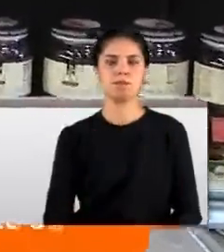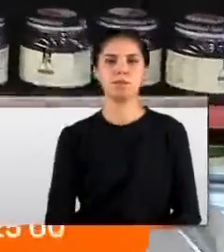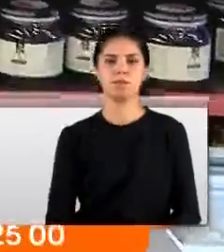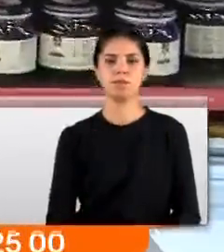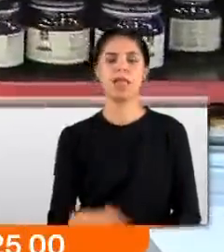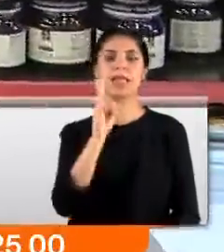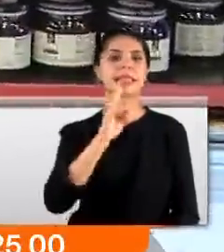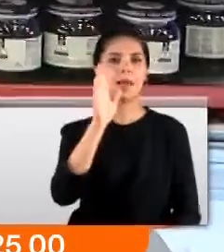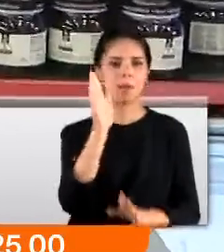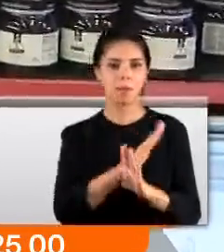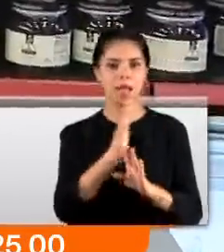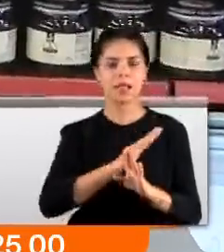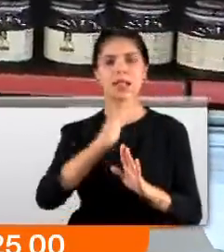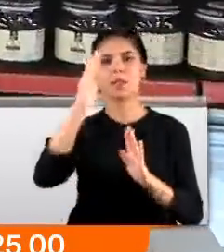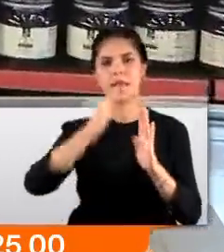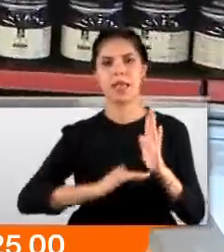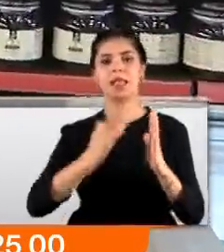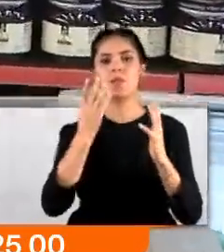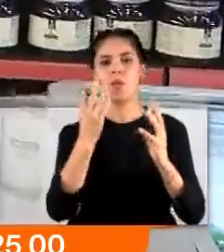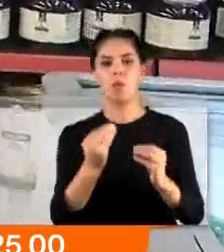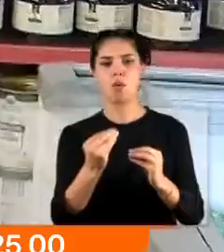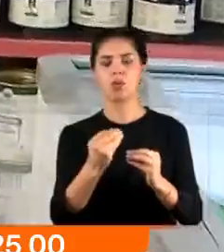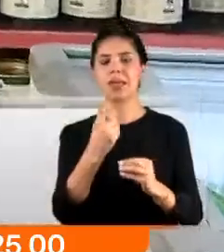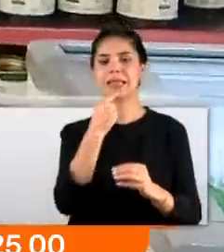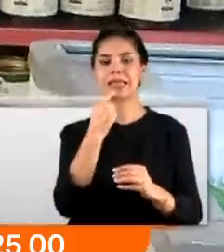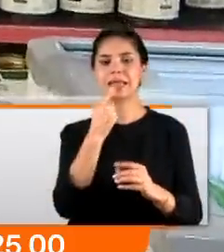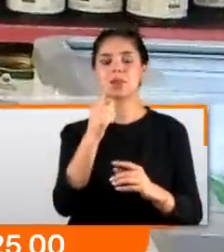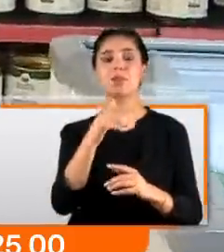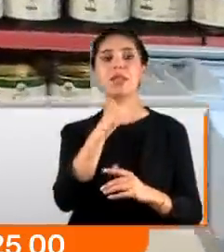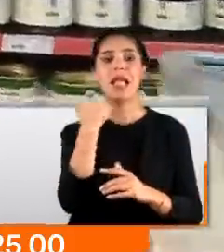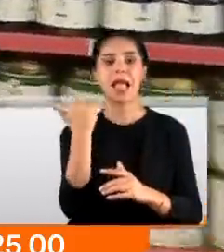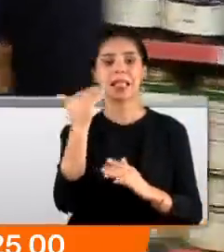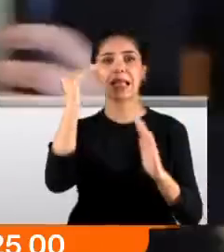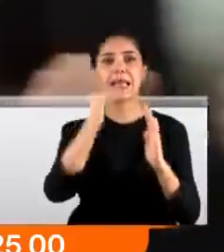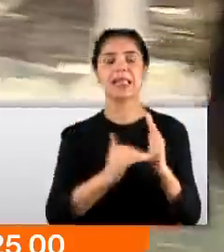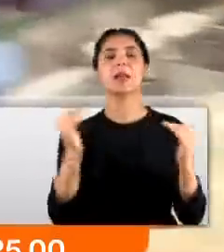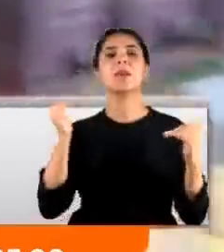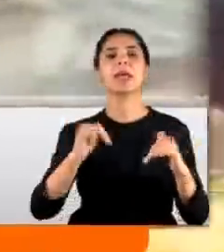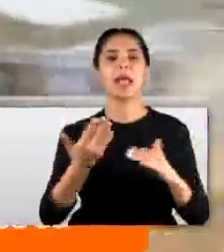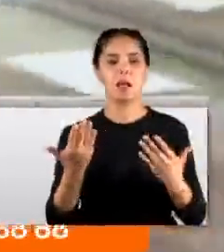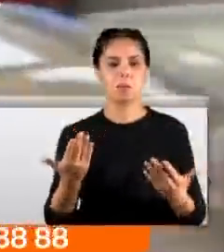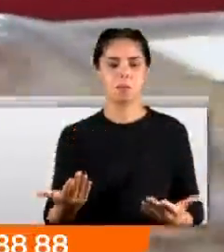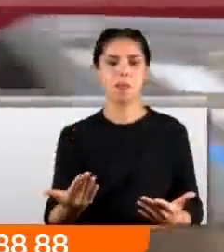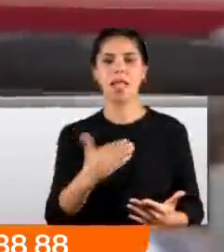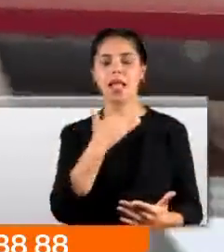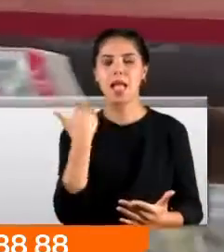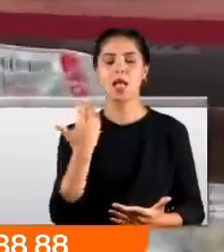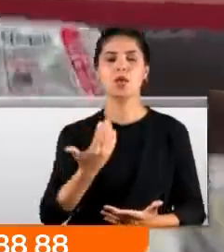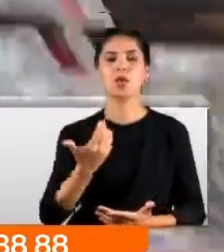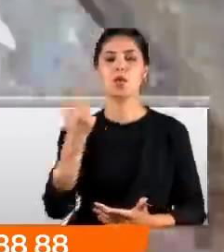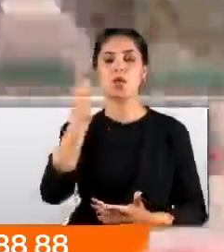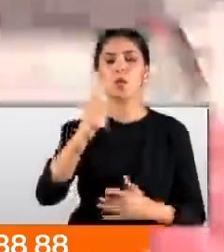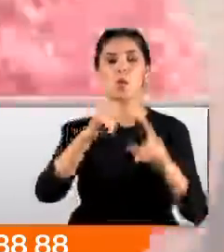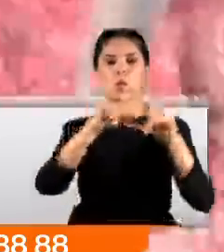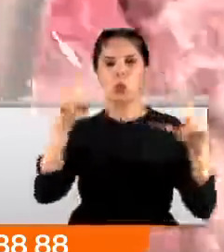ve temizlik ürünlerinde indirimler etiketlere yansıdı. Ancak kırmızı ette beklenen indirim henüz gerçekleşmedi. Et ve süt kurumu